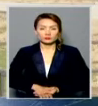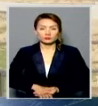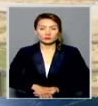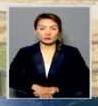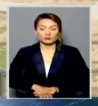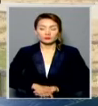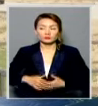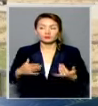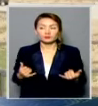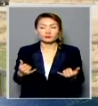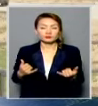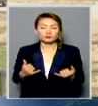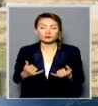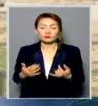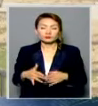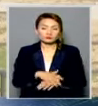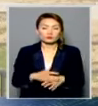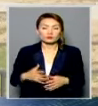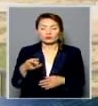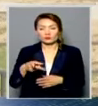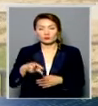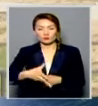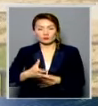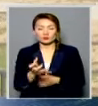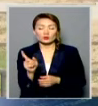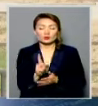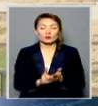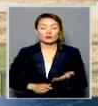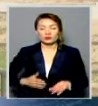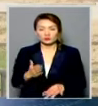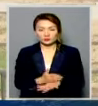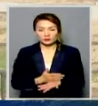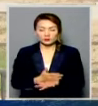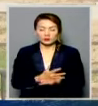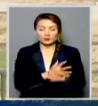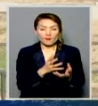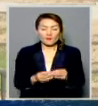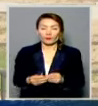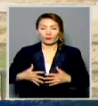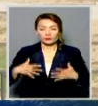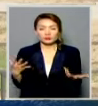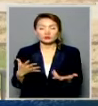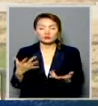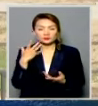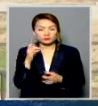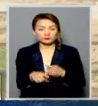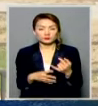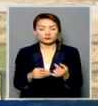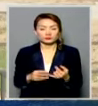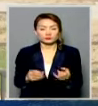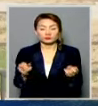результаты. На сегодняшний день от населения поступило около 2500 обращений. Из них больше всего по вопросу